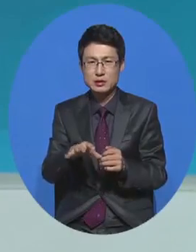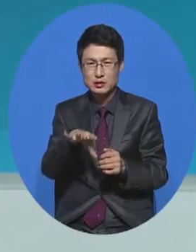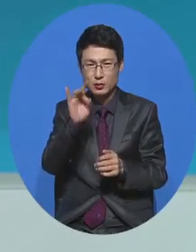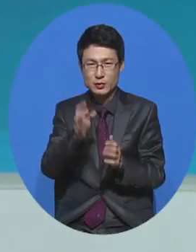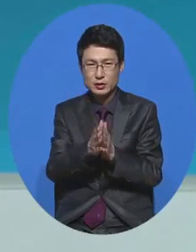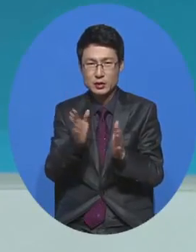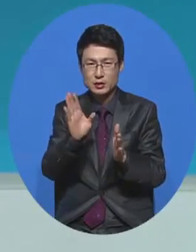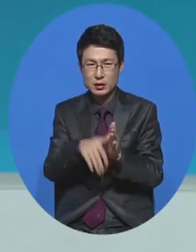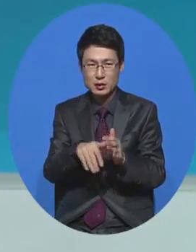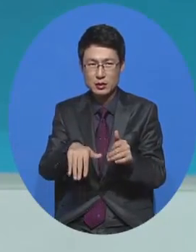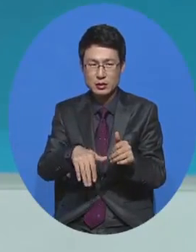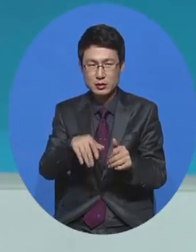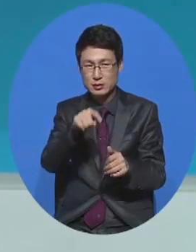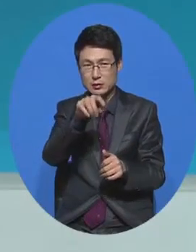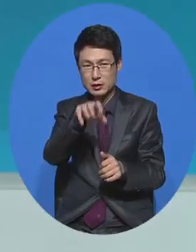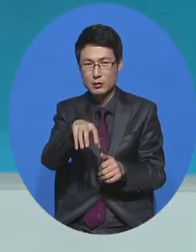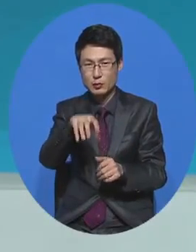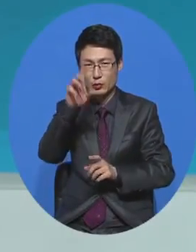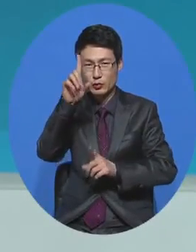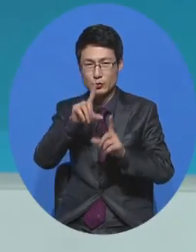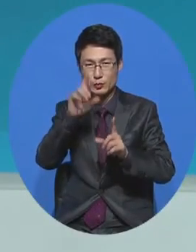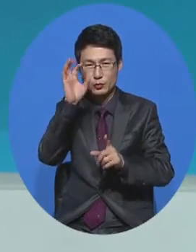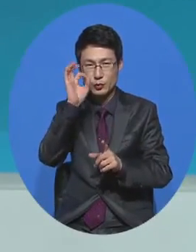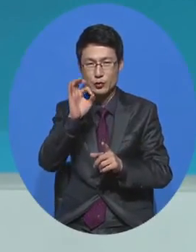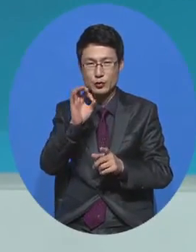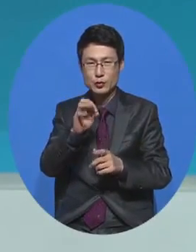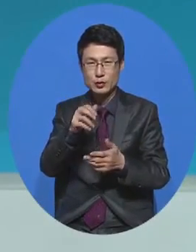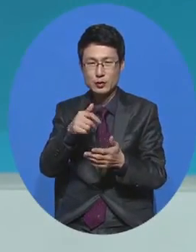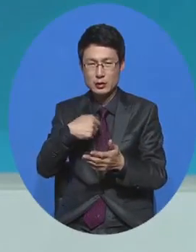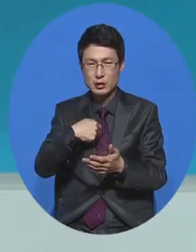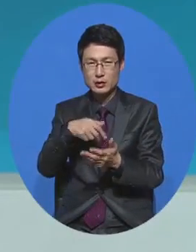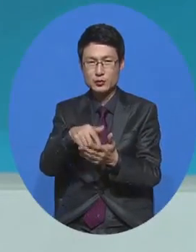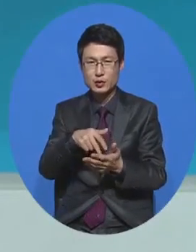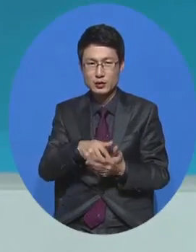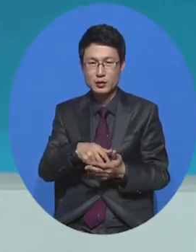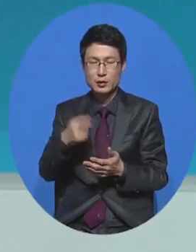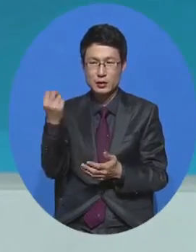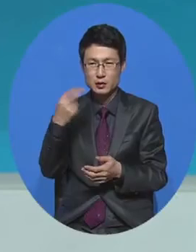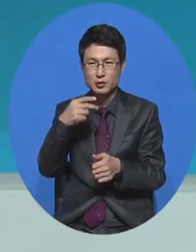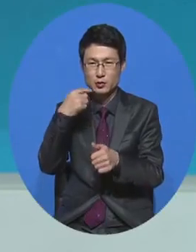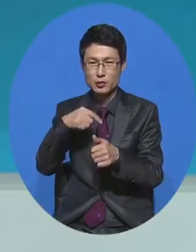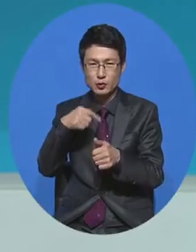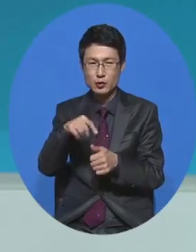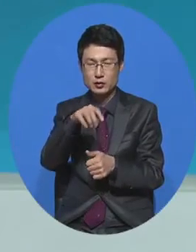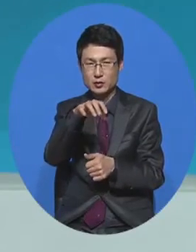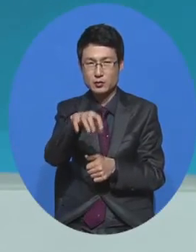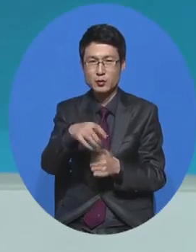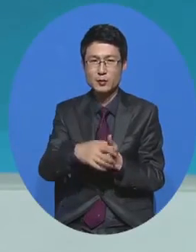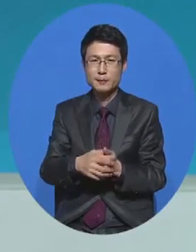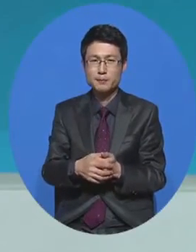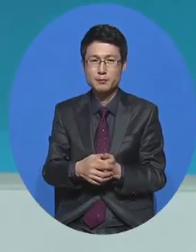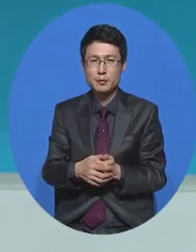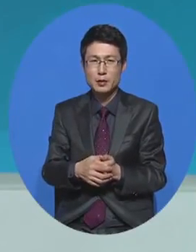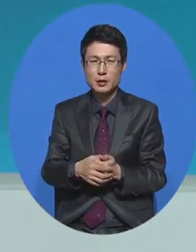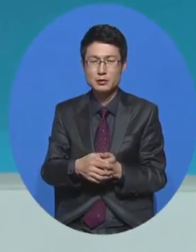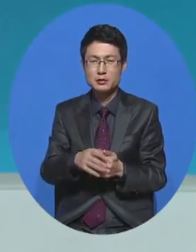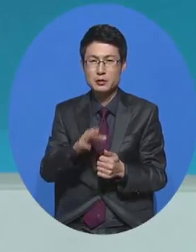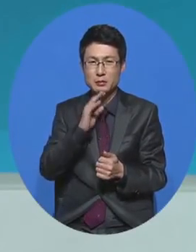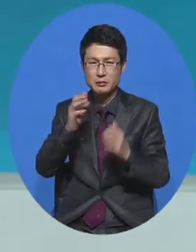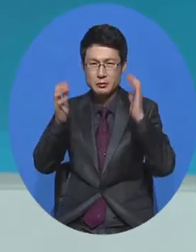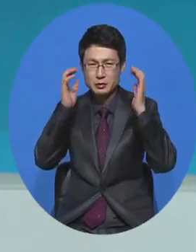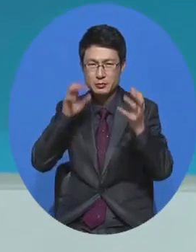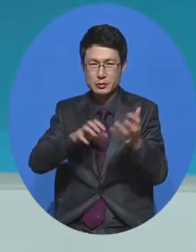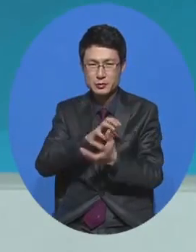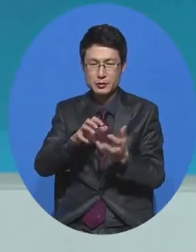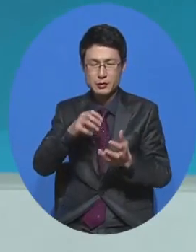현장의 모습을 지켜본 저로서는 이 다시 한번 그 교회 계 현장이 상당히 어지러 울 것 같은 그런